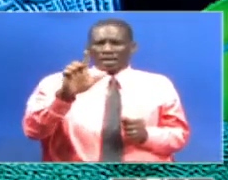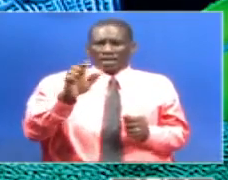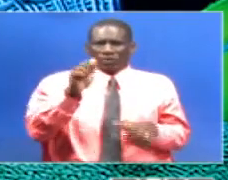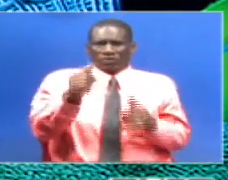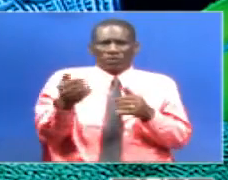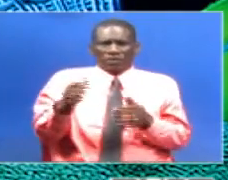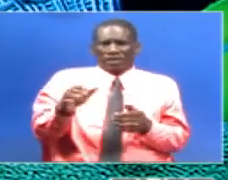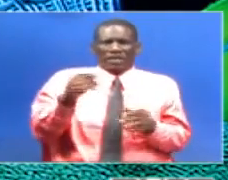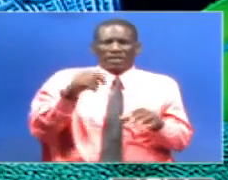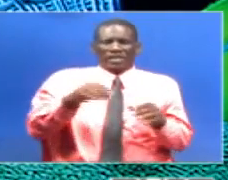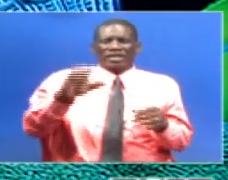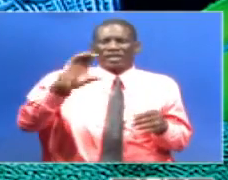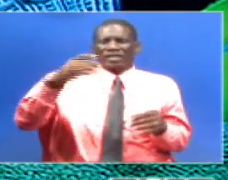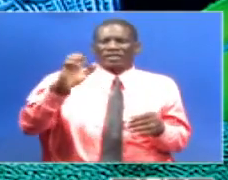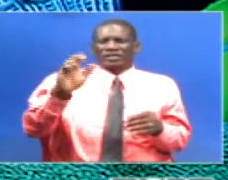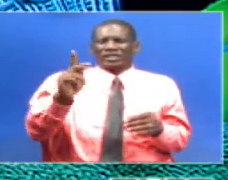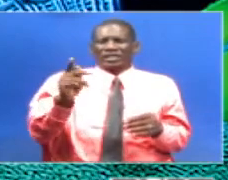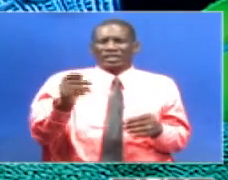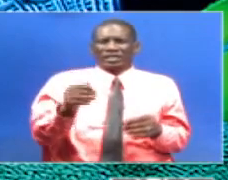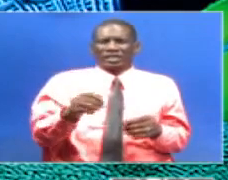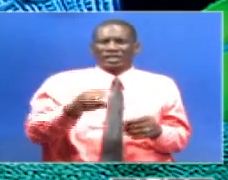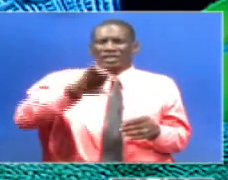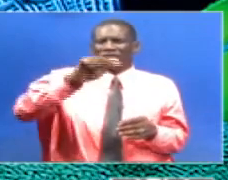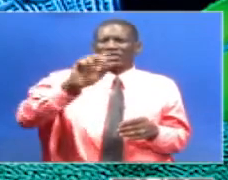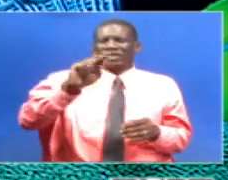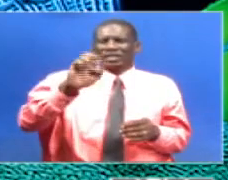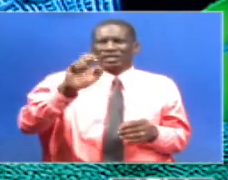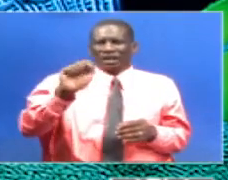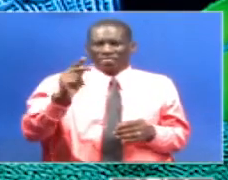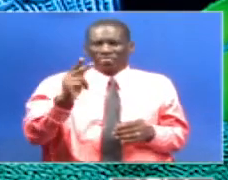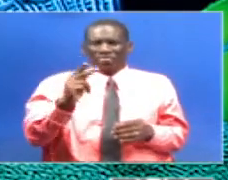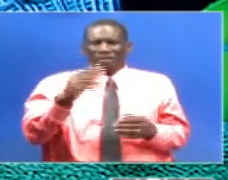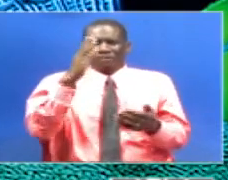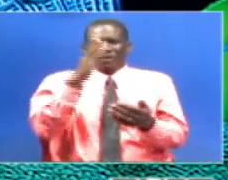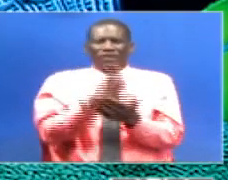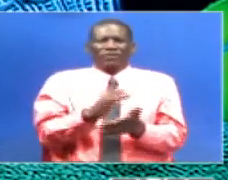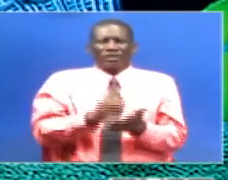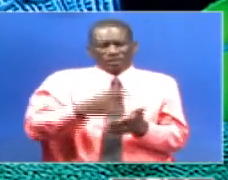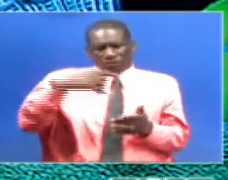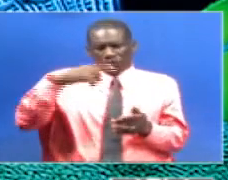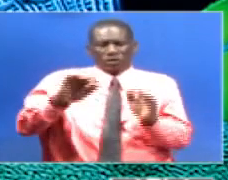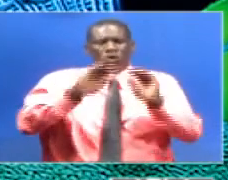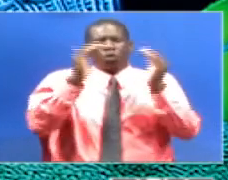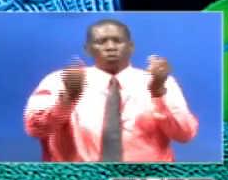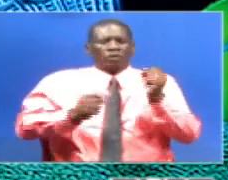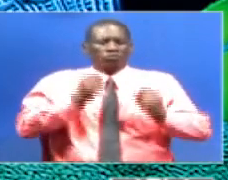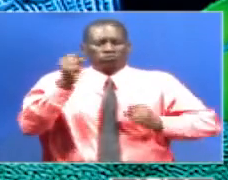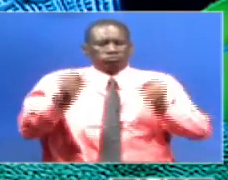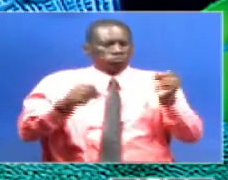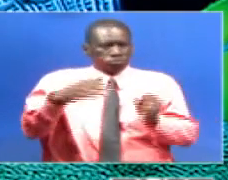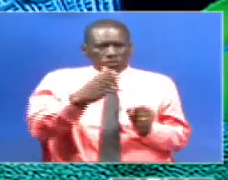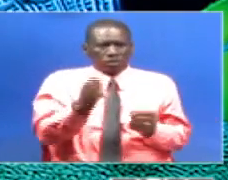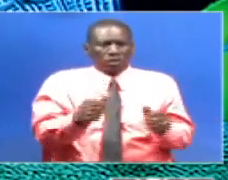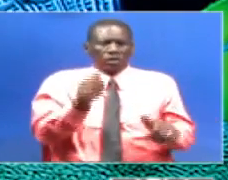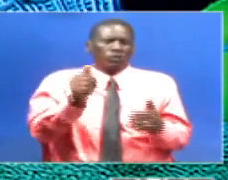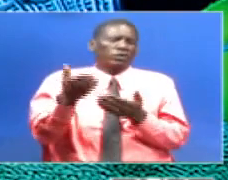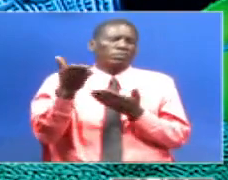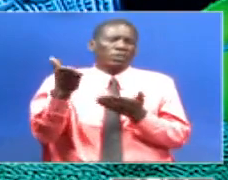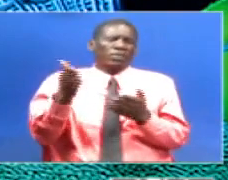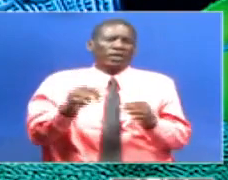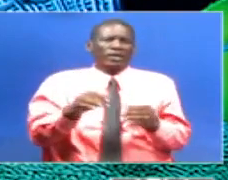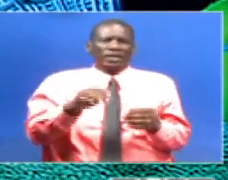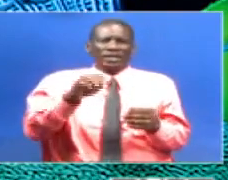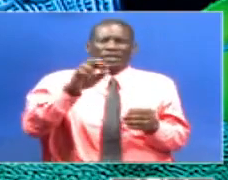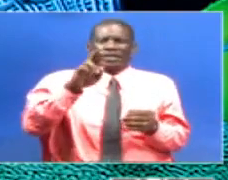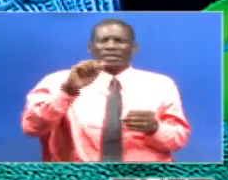Praha, Jamhuri ya Czech, Jonath Chepng'etich ana imani kwamba atashinda mashindano ya dunia ya barabarani ambayo yatafanyika mjini